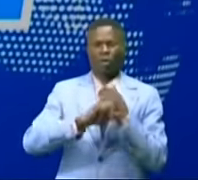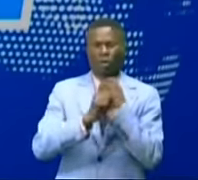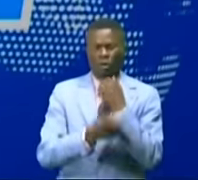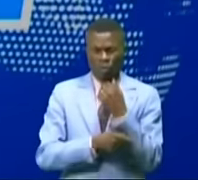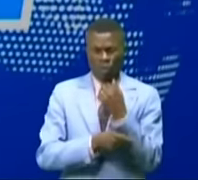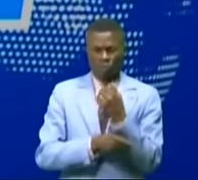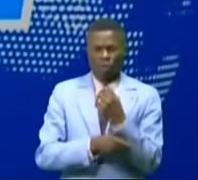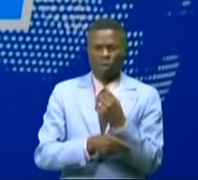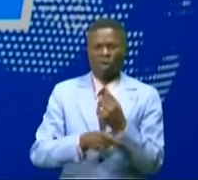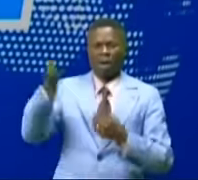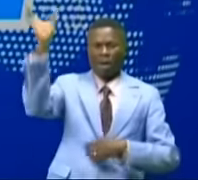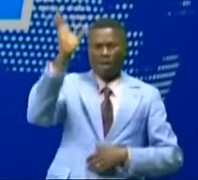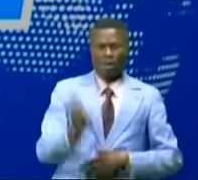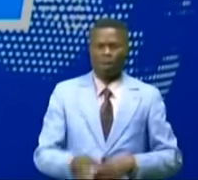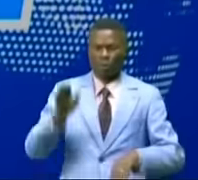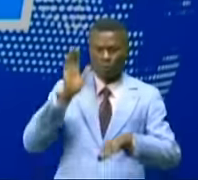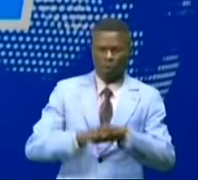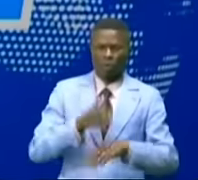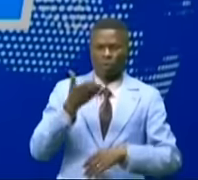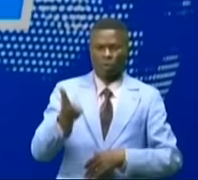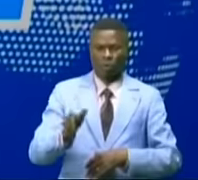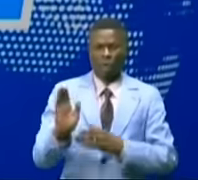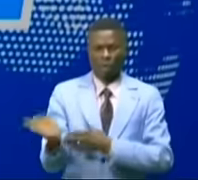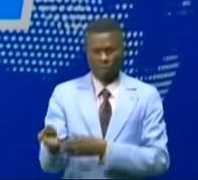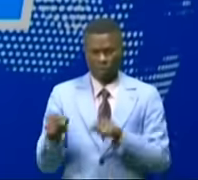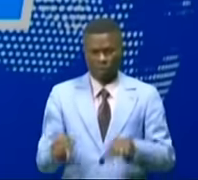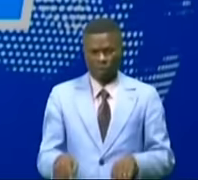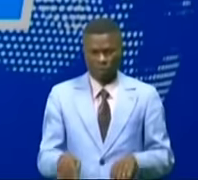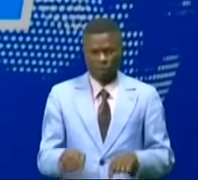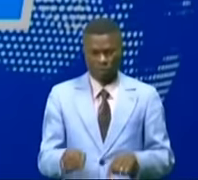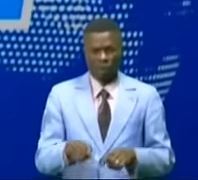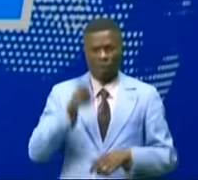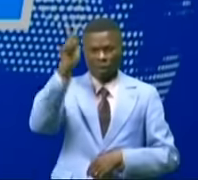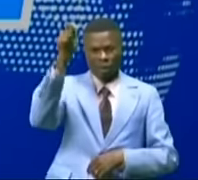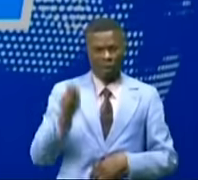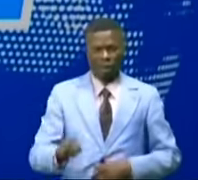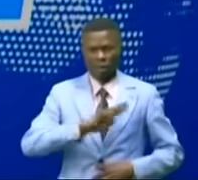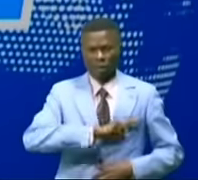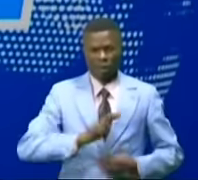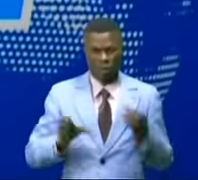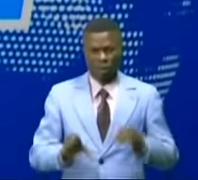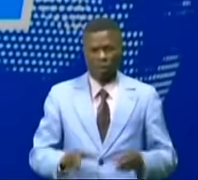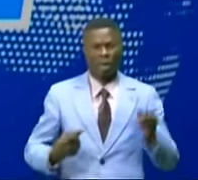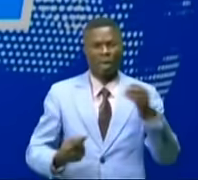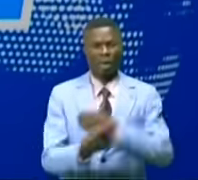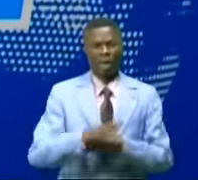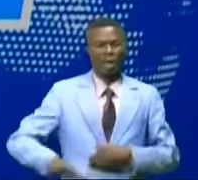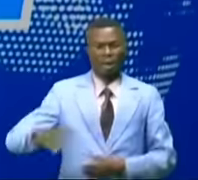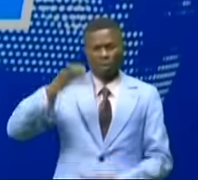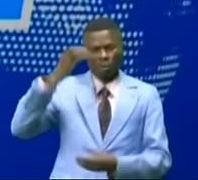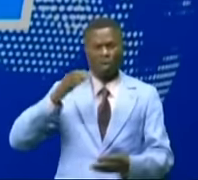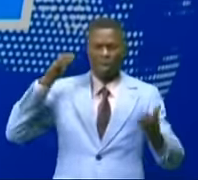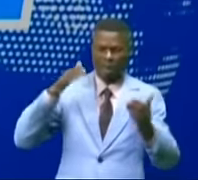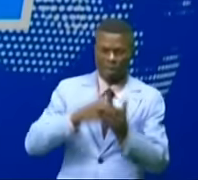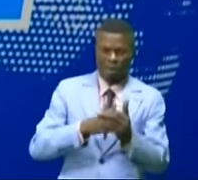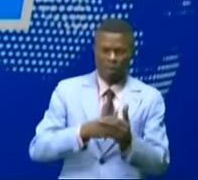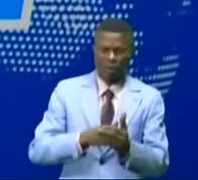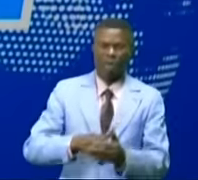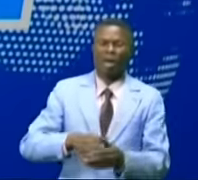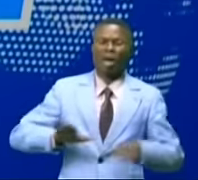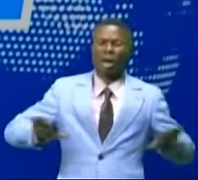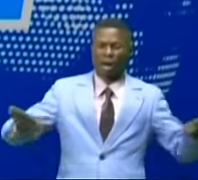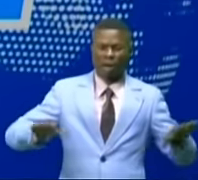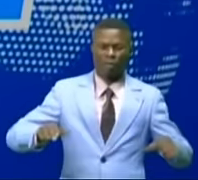cible d'au moins une bombe tôt ce matin. L'armée de la RDC accuse le Rwanda d'avoir attaqué les drones